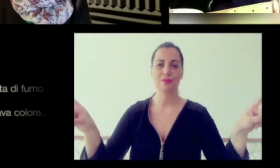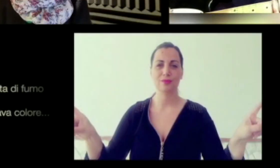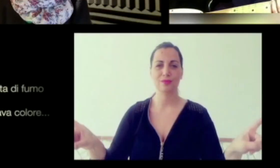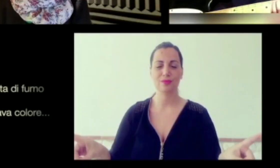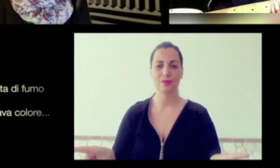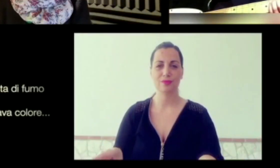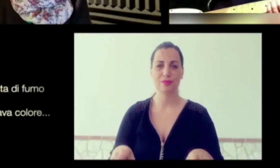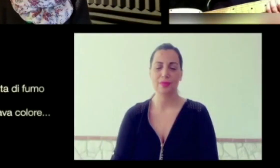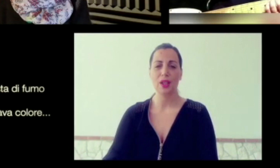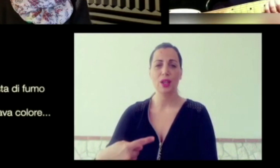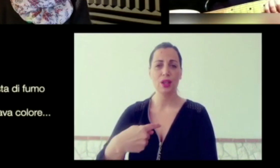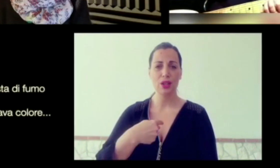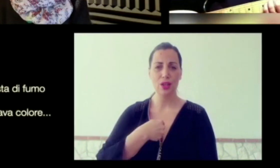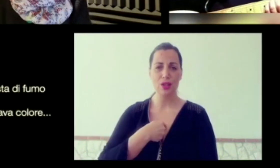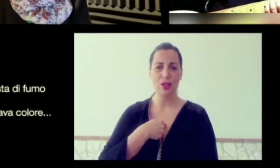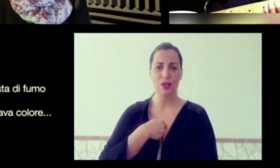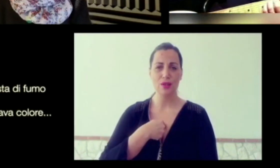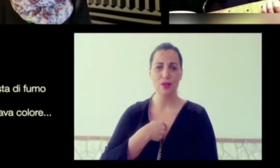Ho provato